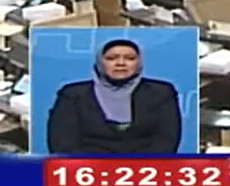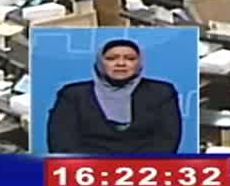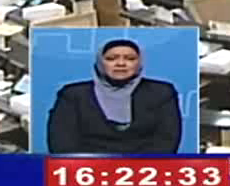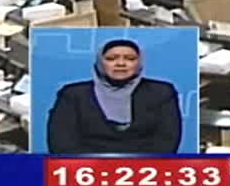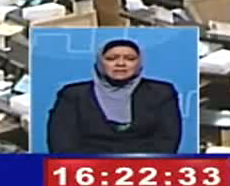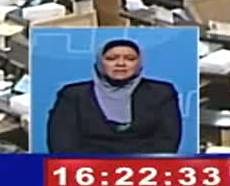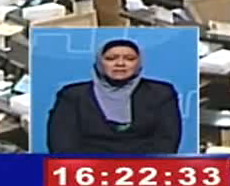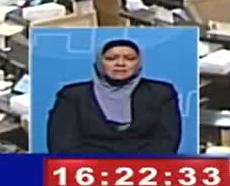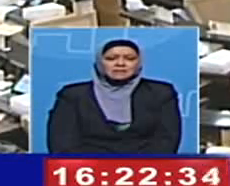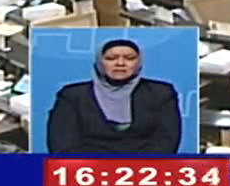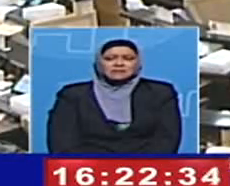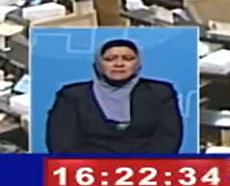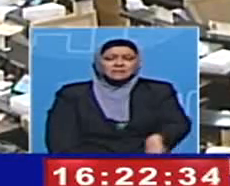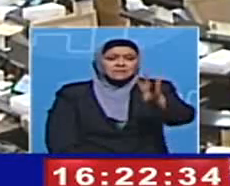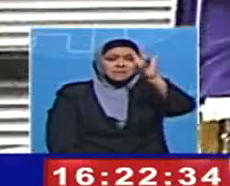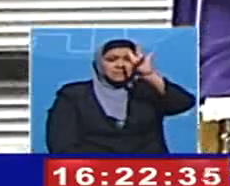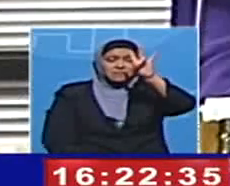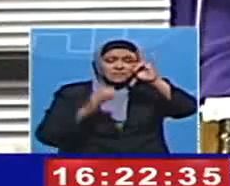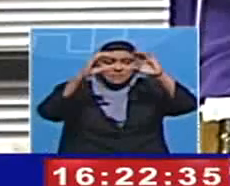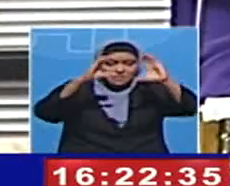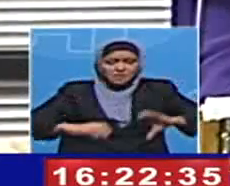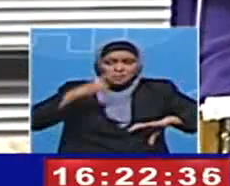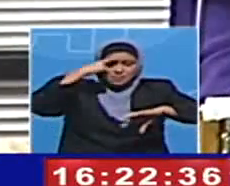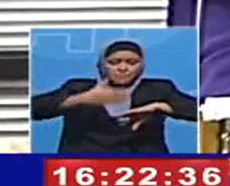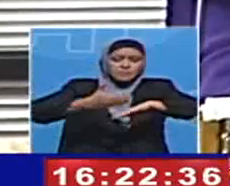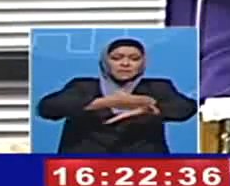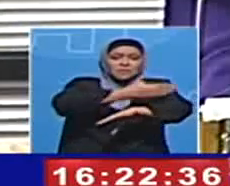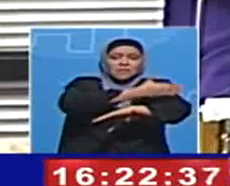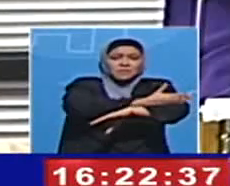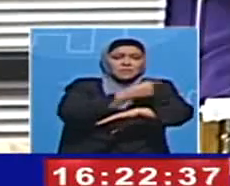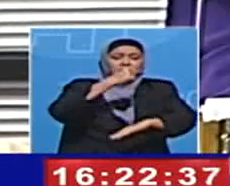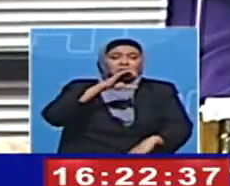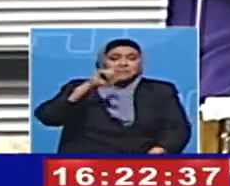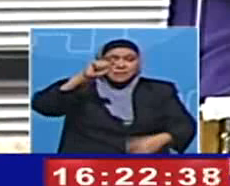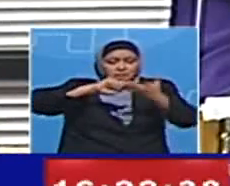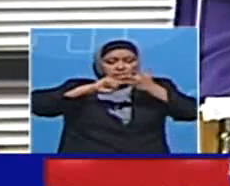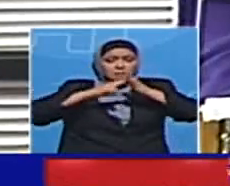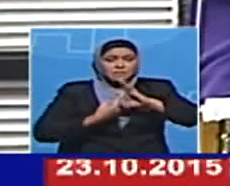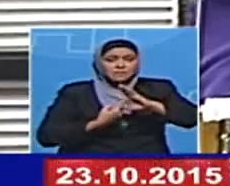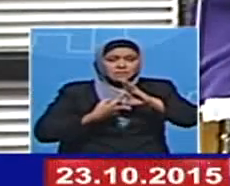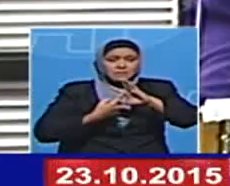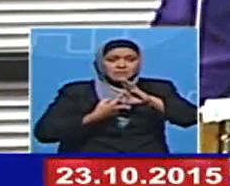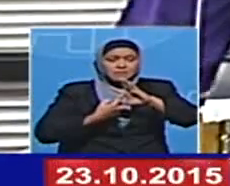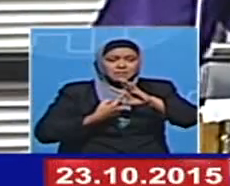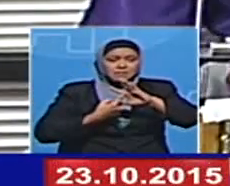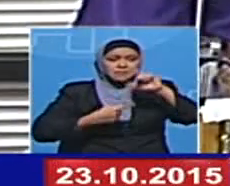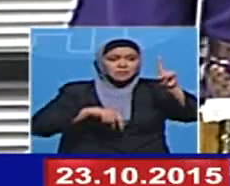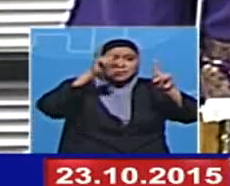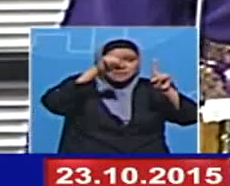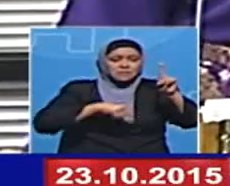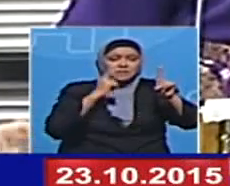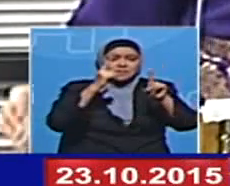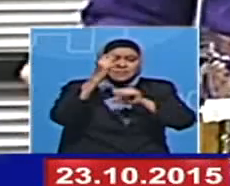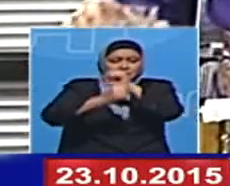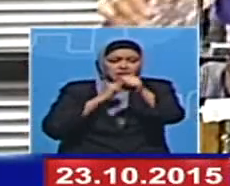rakyat tujuh langkah penambatbaikan layanan GST berkuat kuasa menjelang 1 Januari